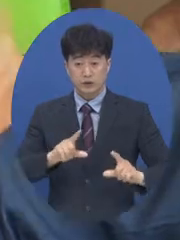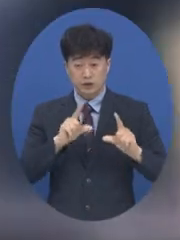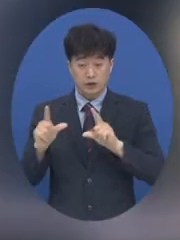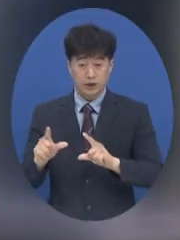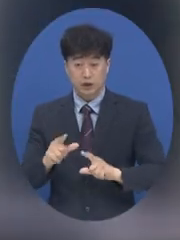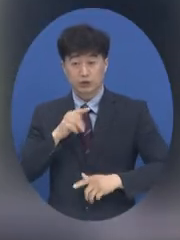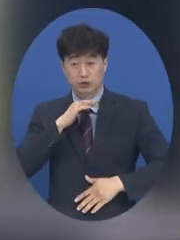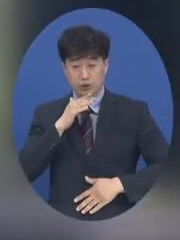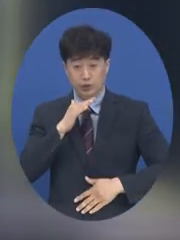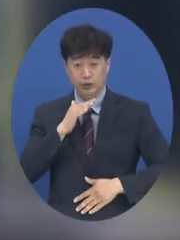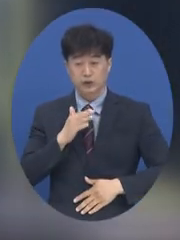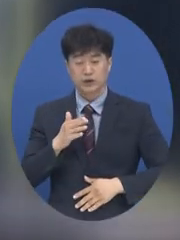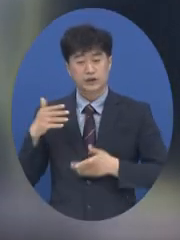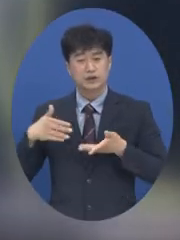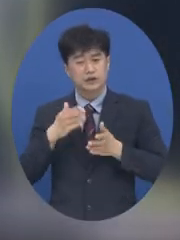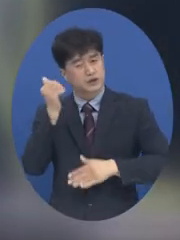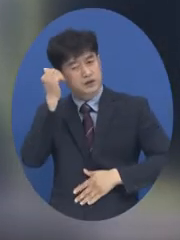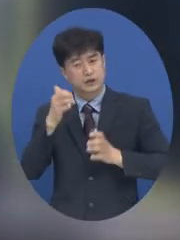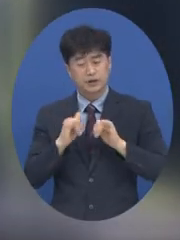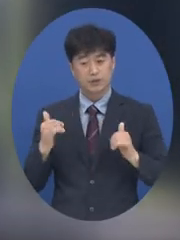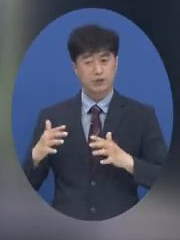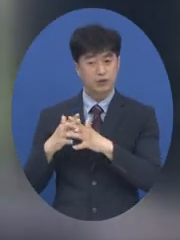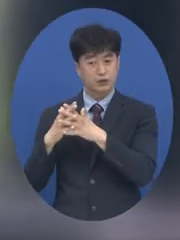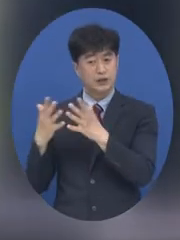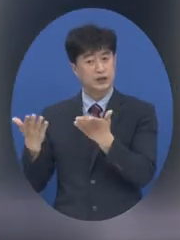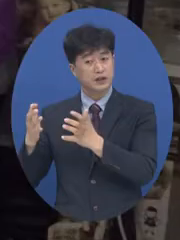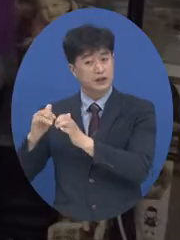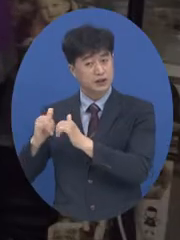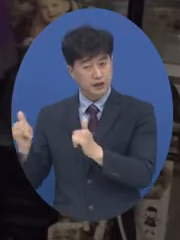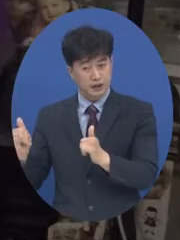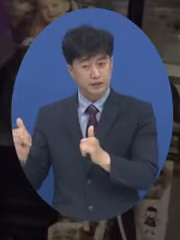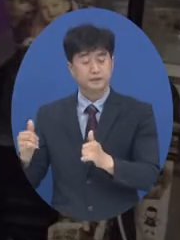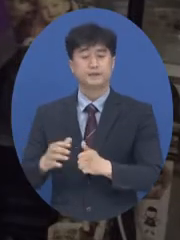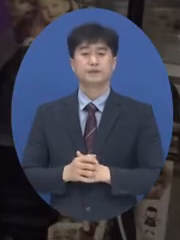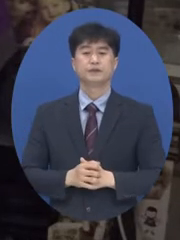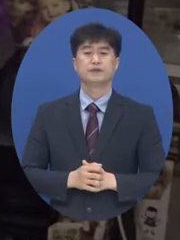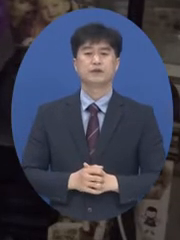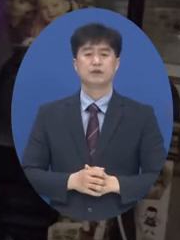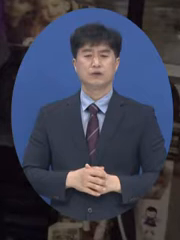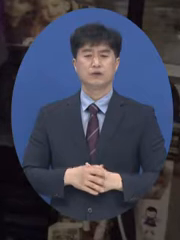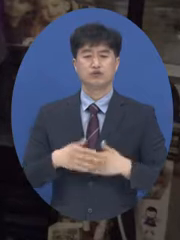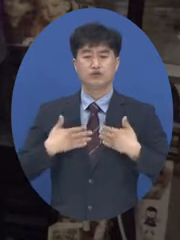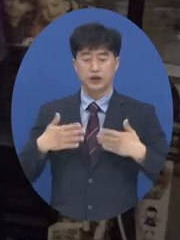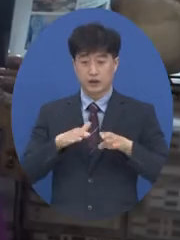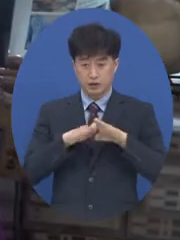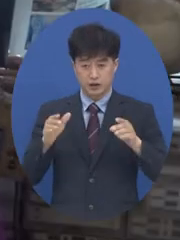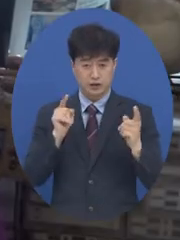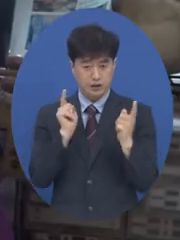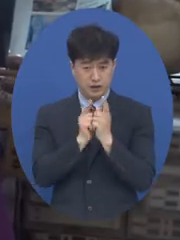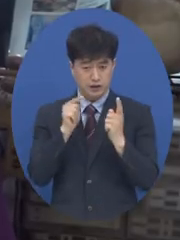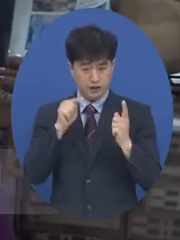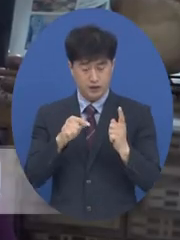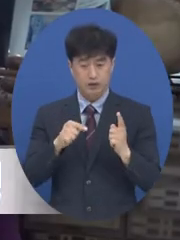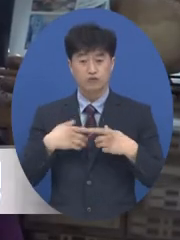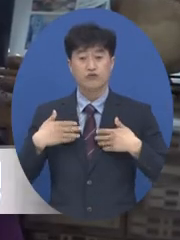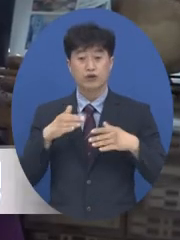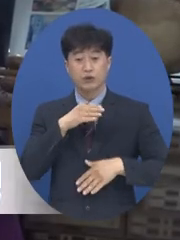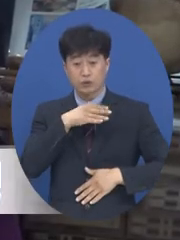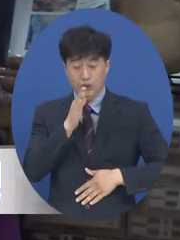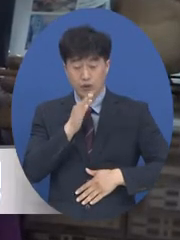노숙인, 건설 현장을 비롯한 야외 근로자 등 폭염 취약계층이 집중 관리 대상. 취약노인과